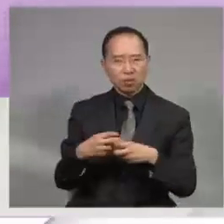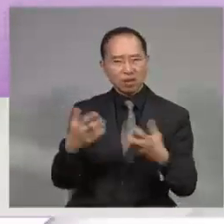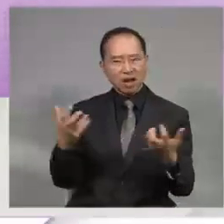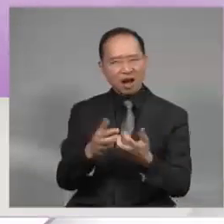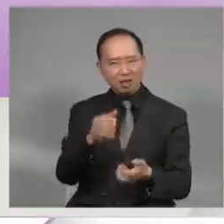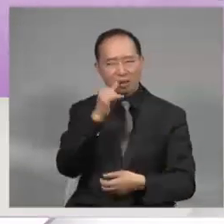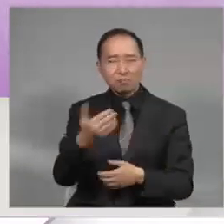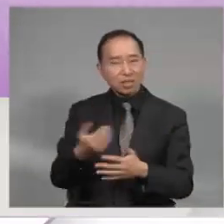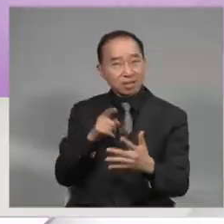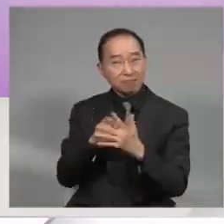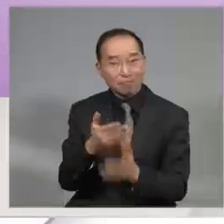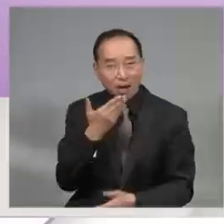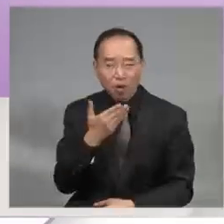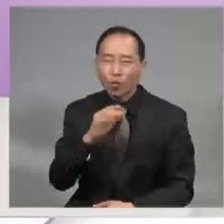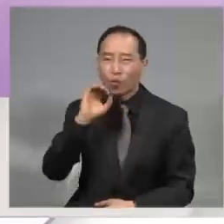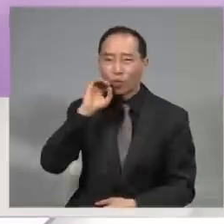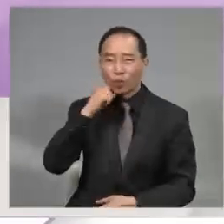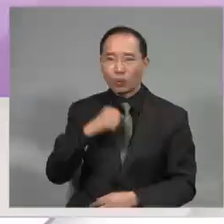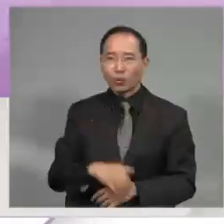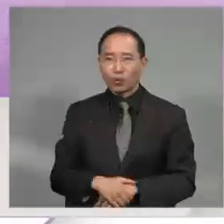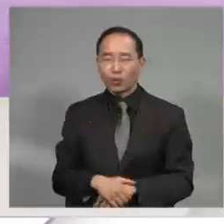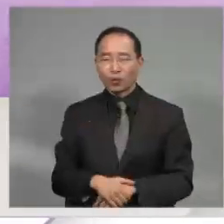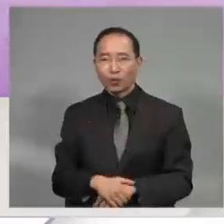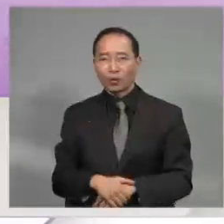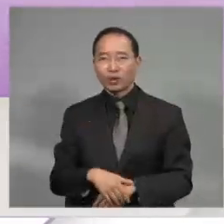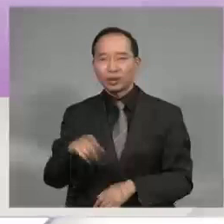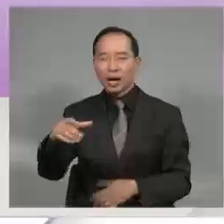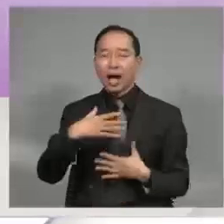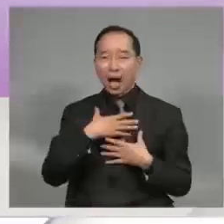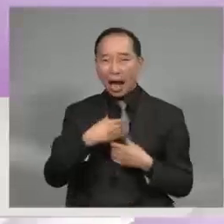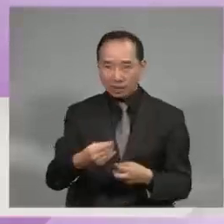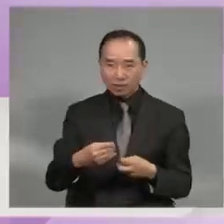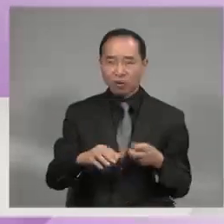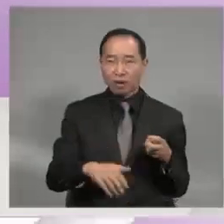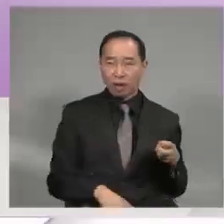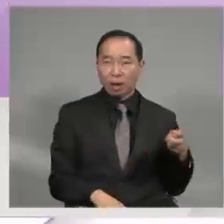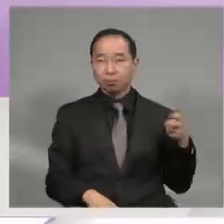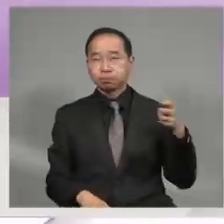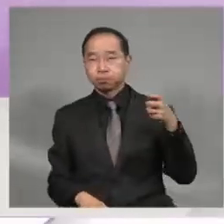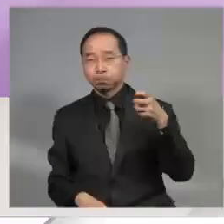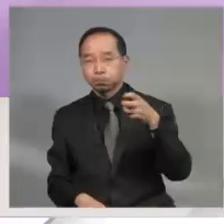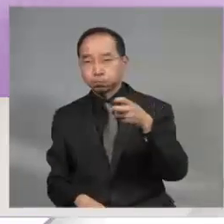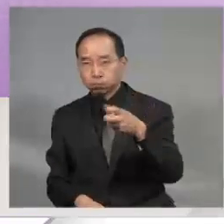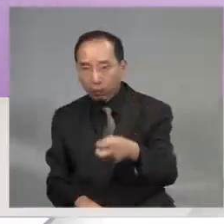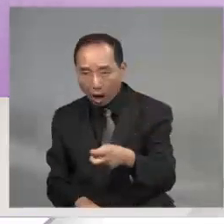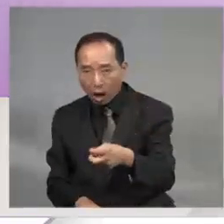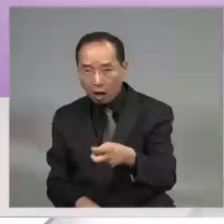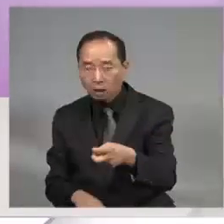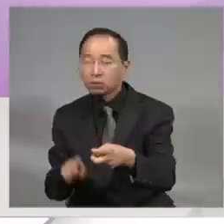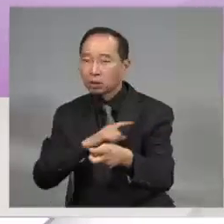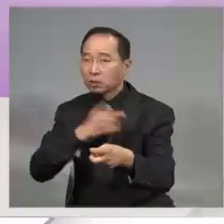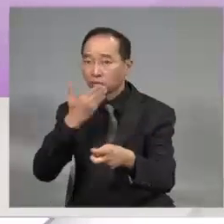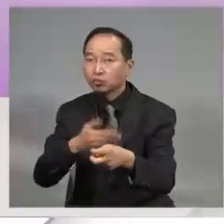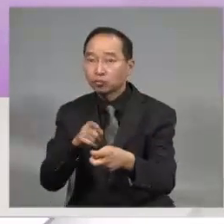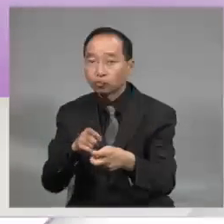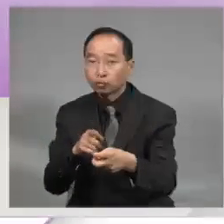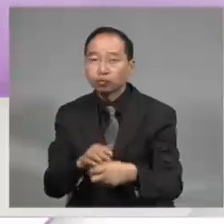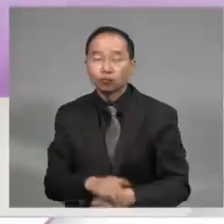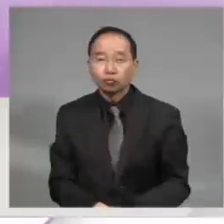때문에 예. 무엇보다 중요한 건 투표함이 안전하게 안전하게 가야 할 곳까지 가는 것일 테니까요. 네.